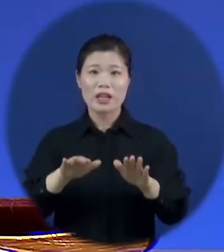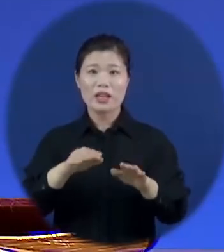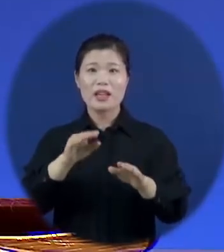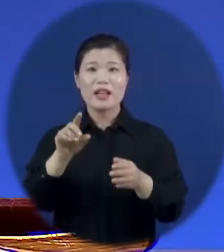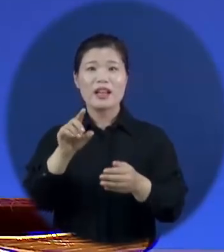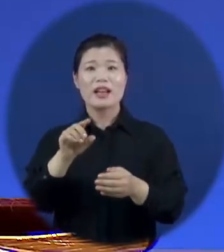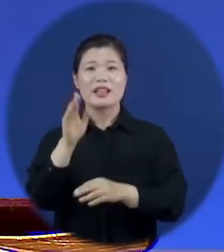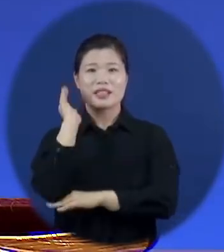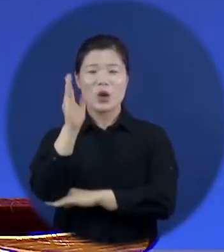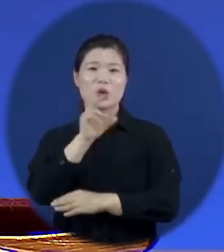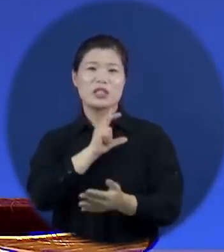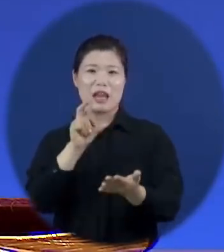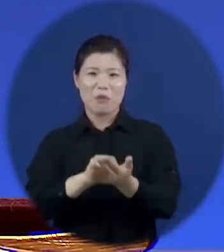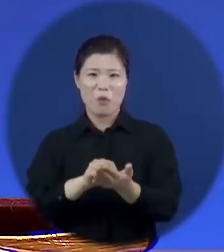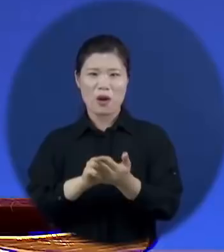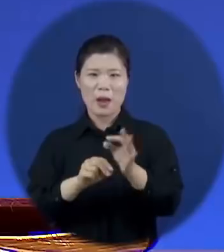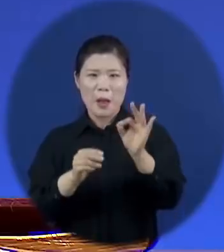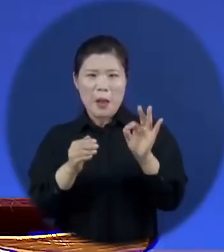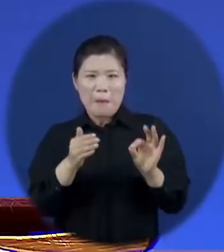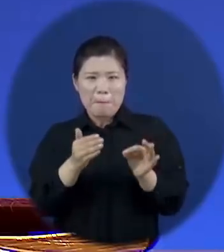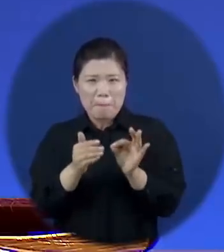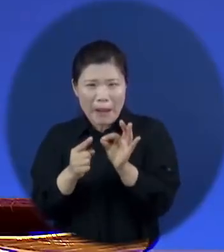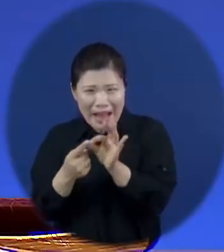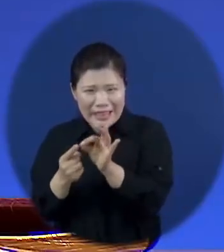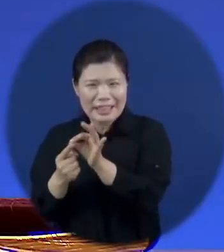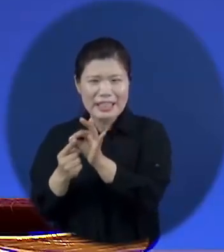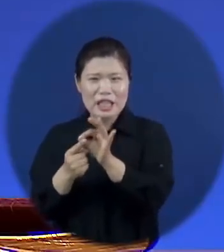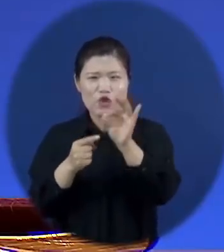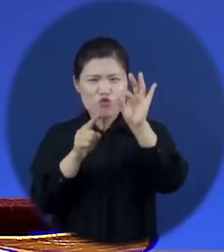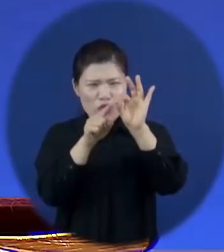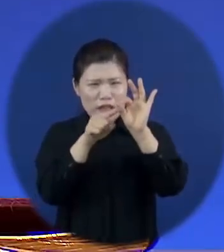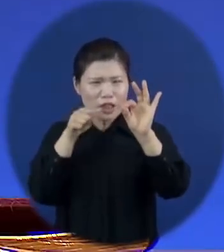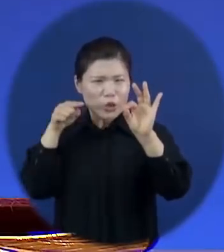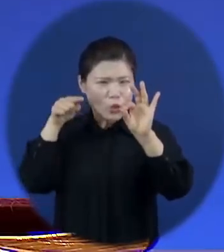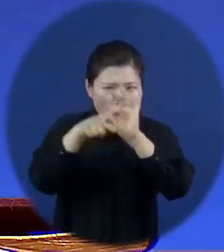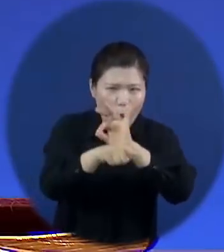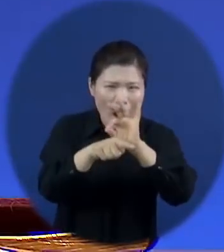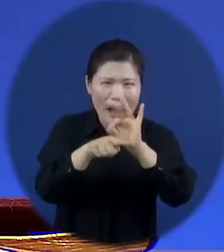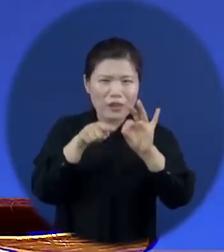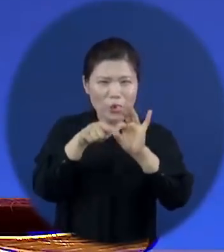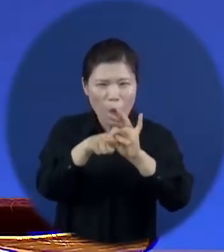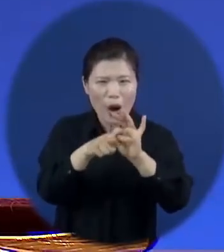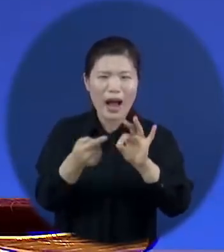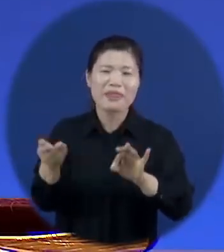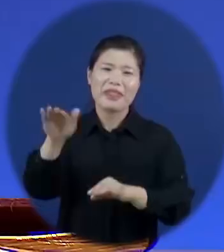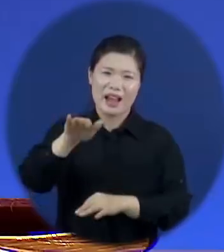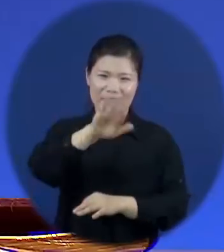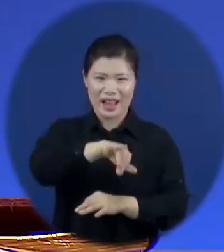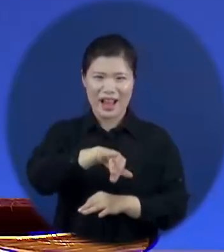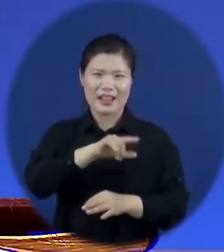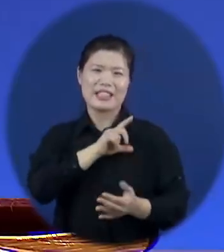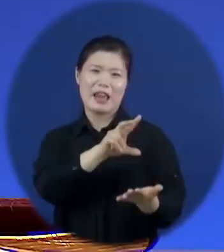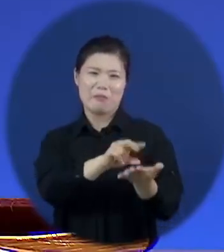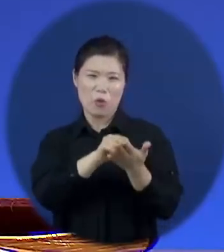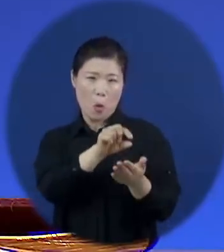설교 제목인 바늘귀를 통과한 낙타라는 제목을